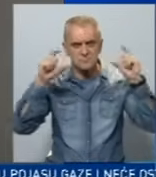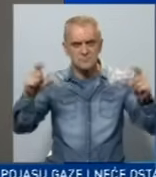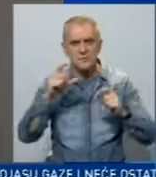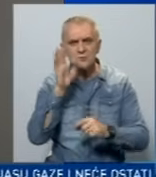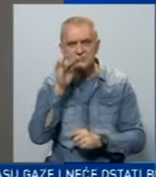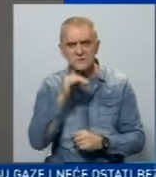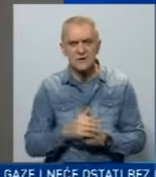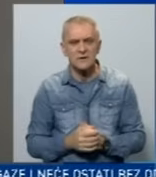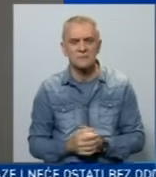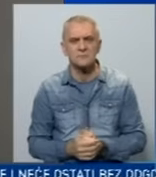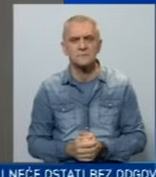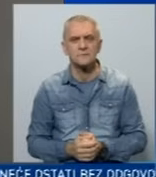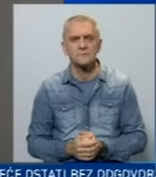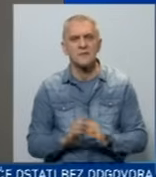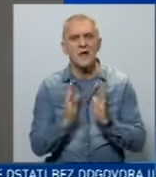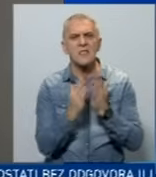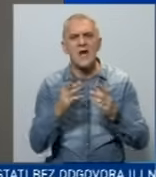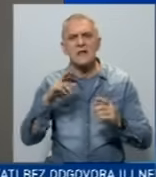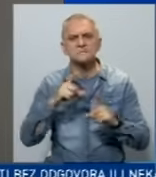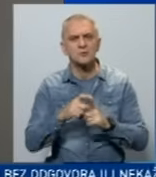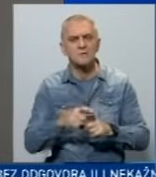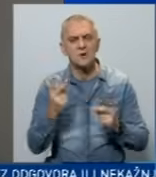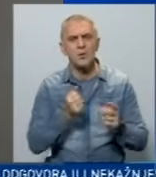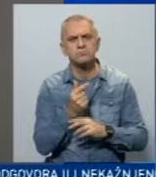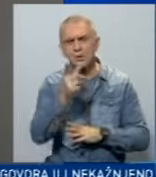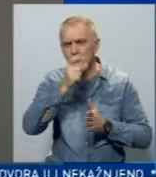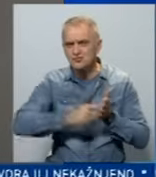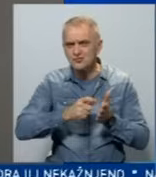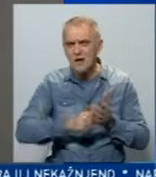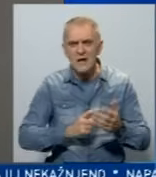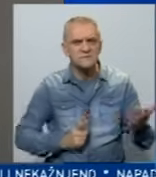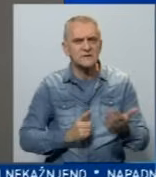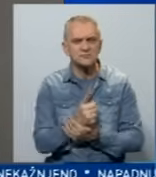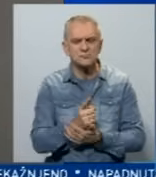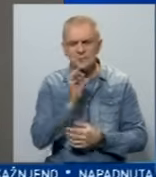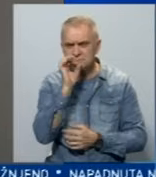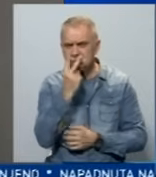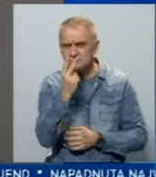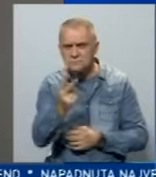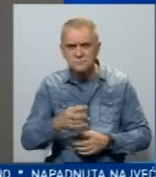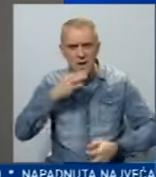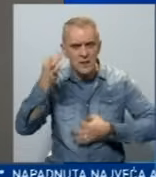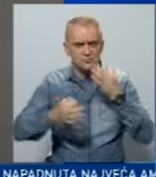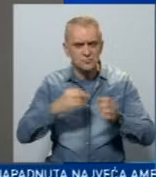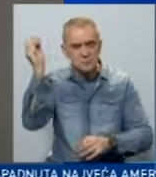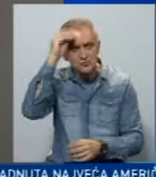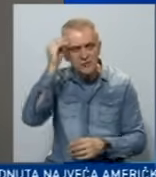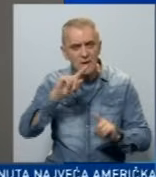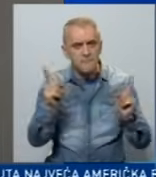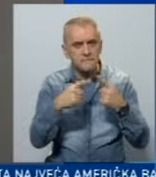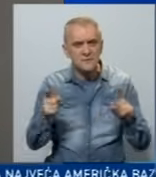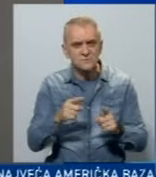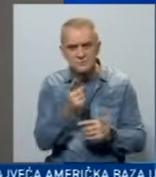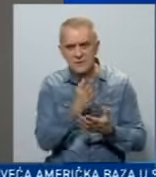Filozofskog fakulteta Univerziteta u Sarajevu. Knjige Enesa Durakovića, kao i brojni članci, rezultat su pomnog analitičkog